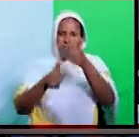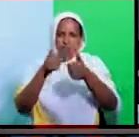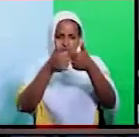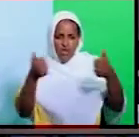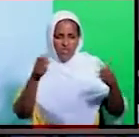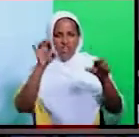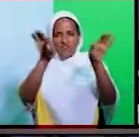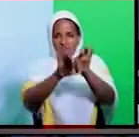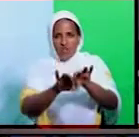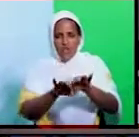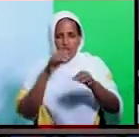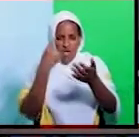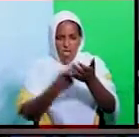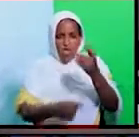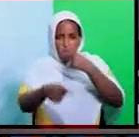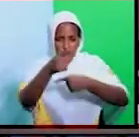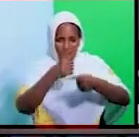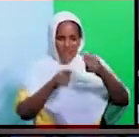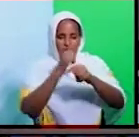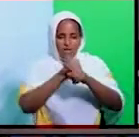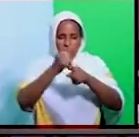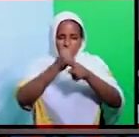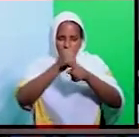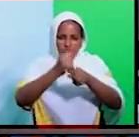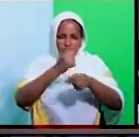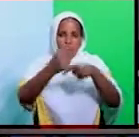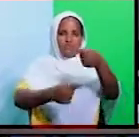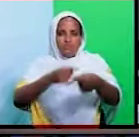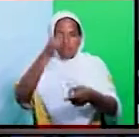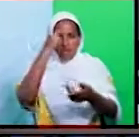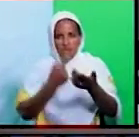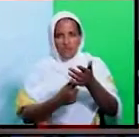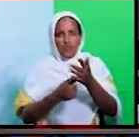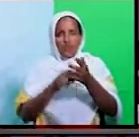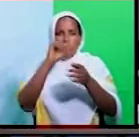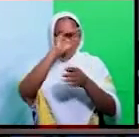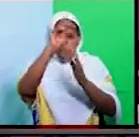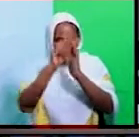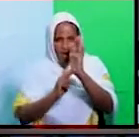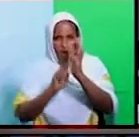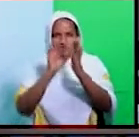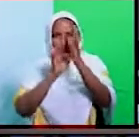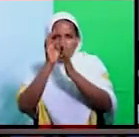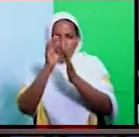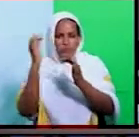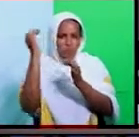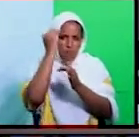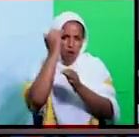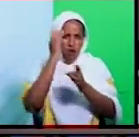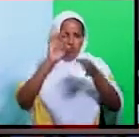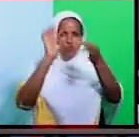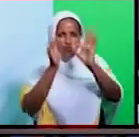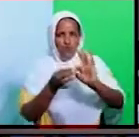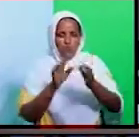ሲላቸው ቃሉ በራሱ ያንን በትክክል ያመለክተናል እንጂ እንዳለ ጸሎተ ሐሙስ እንዳለ ምን እንደነበረ ሙሉ በሙሉ በቃሉን በማመን